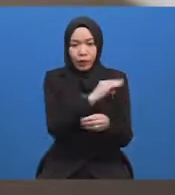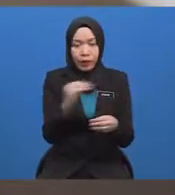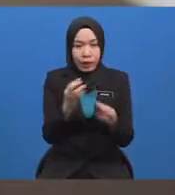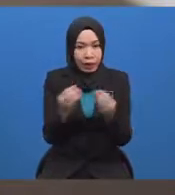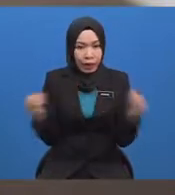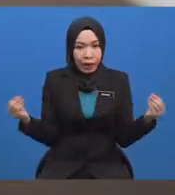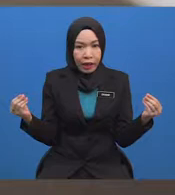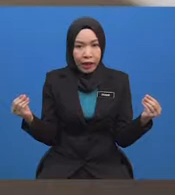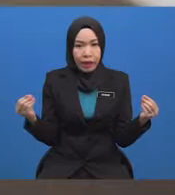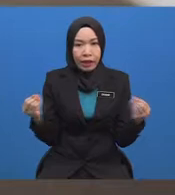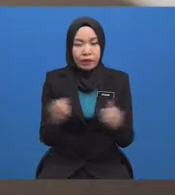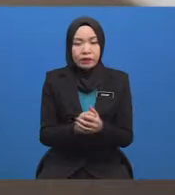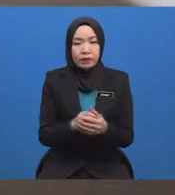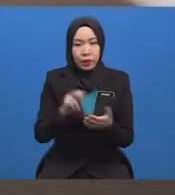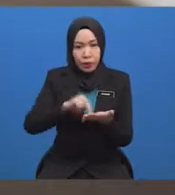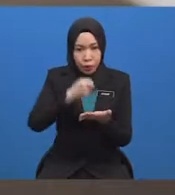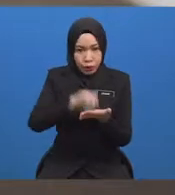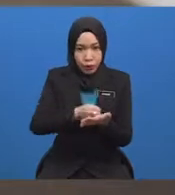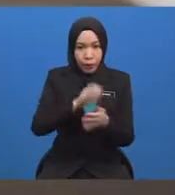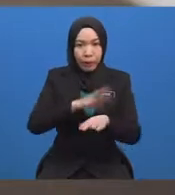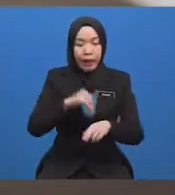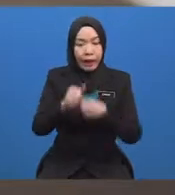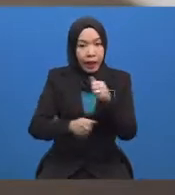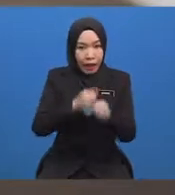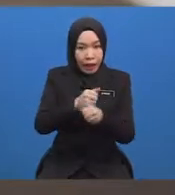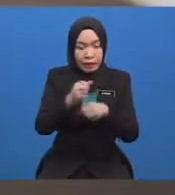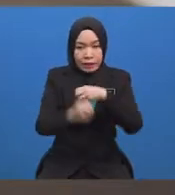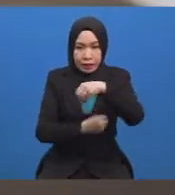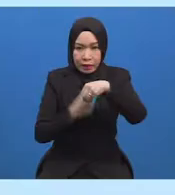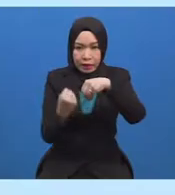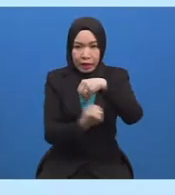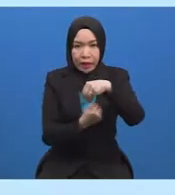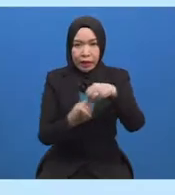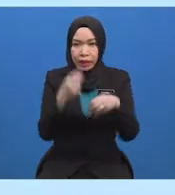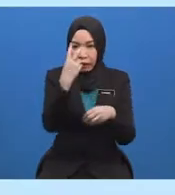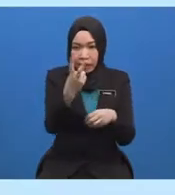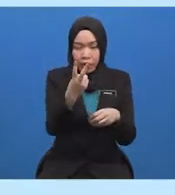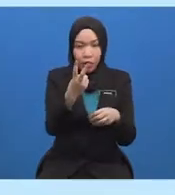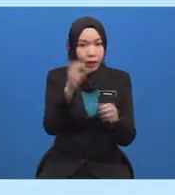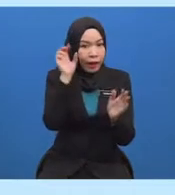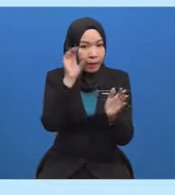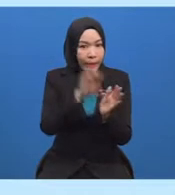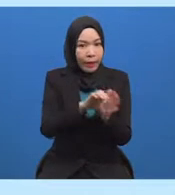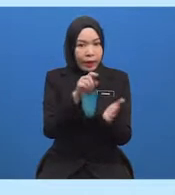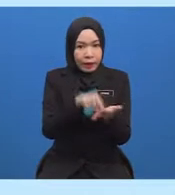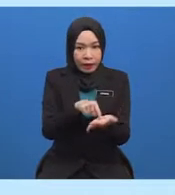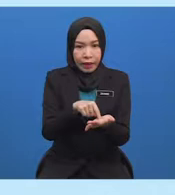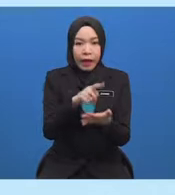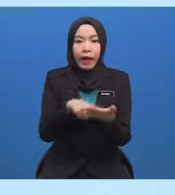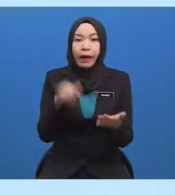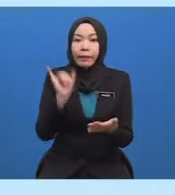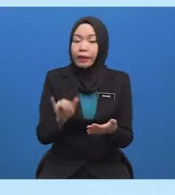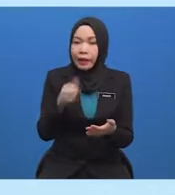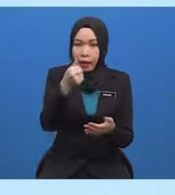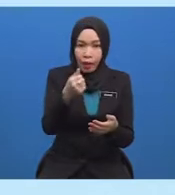alam sekitar Coba Anda lihat gambar seterusnya apa yang Anda nampak